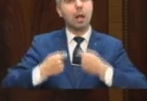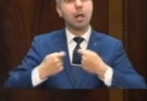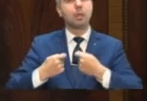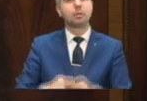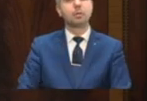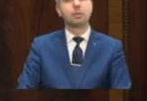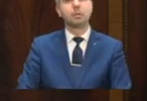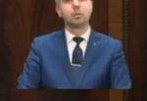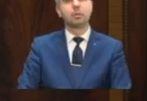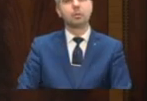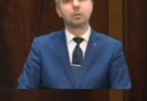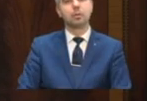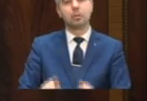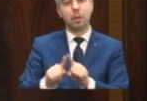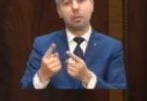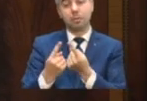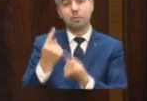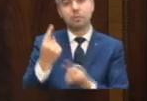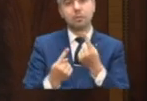والتي قد تستوجب أن